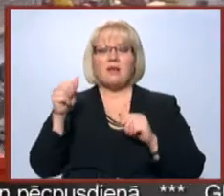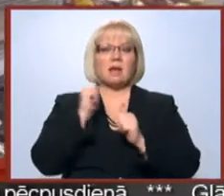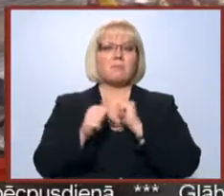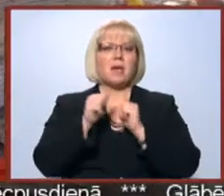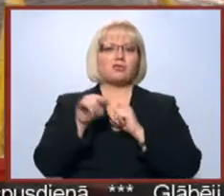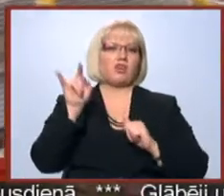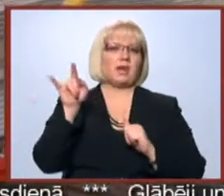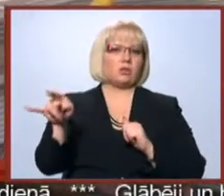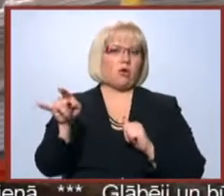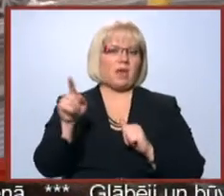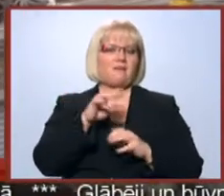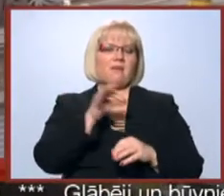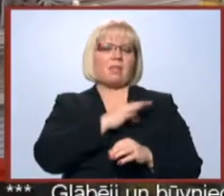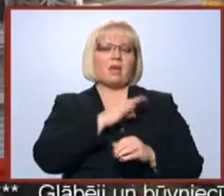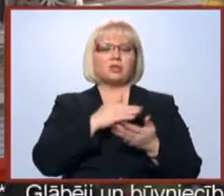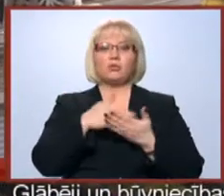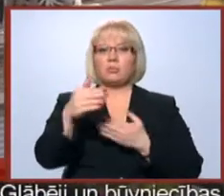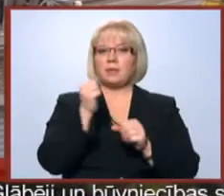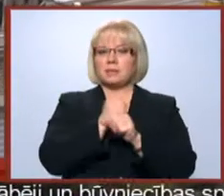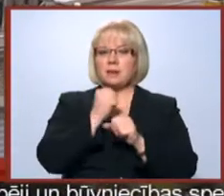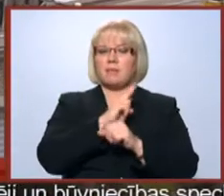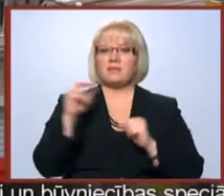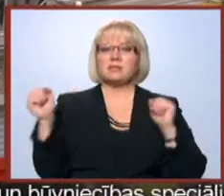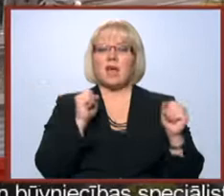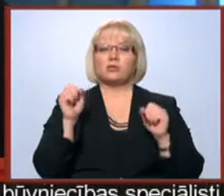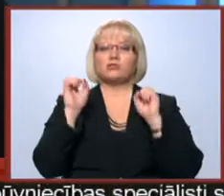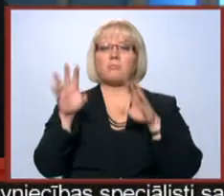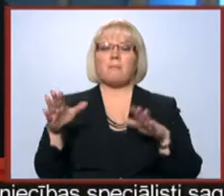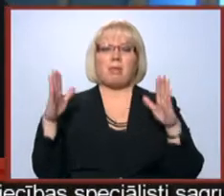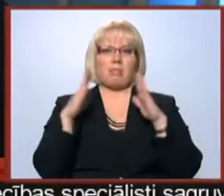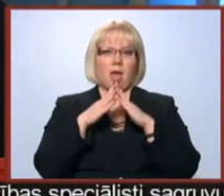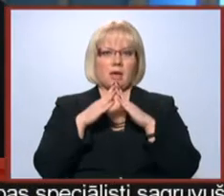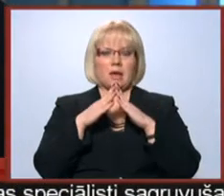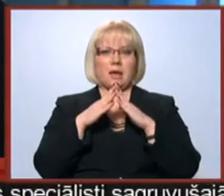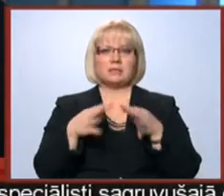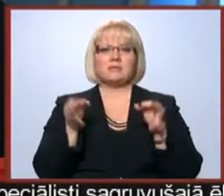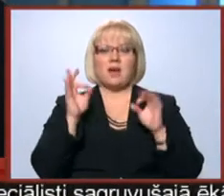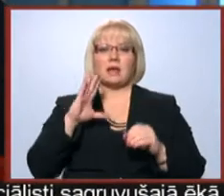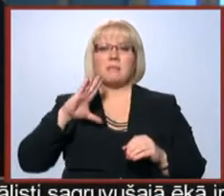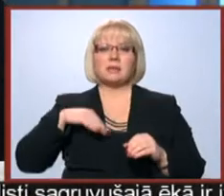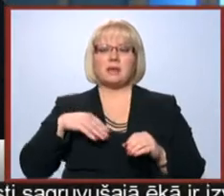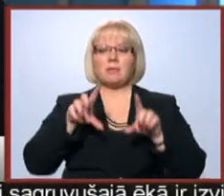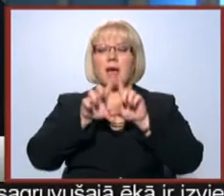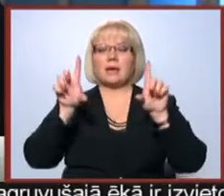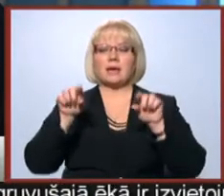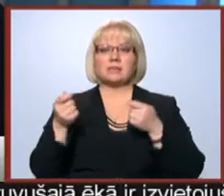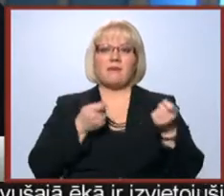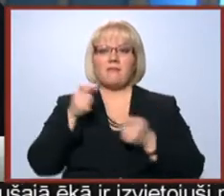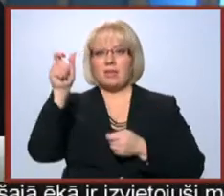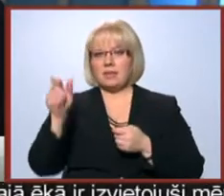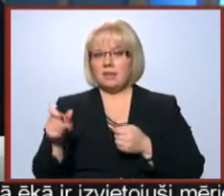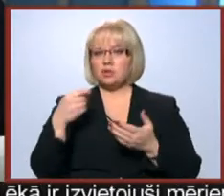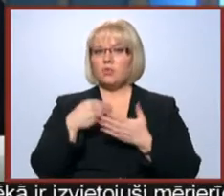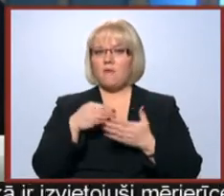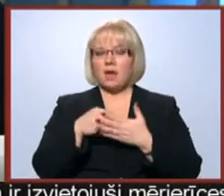to ignorējot, vienaldzīgi turpina strādāt, nevis teikšu uz pamatēkas. Svarīgi, kā jūs pēc tam, kā iestādes vadītājs, novērtējat